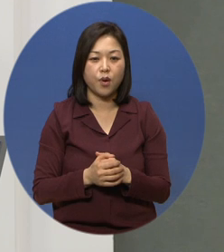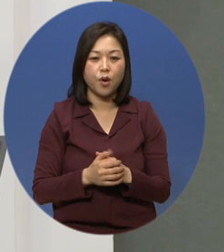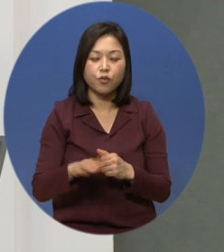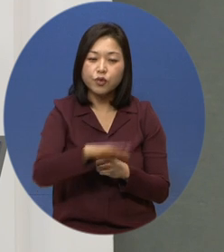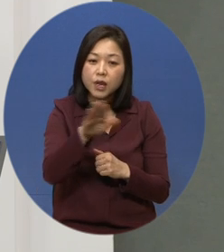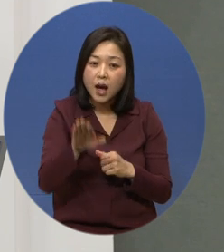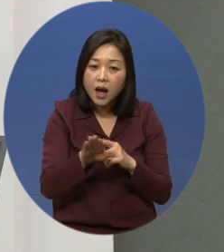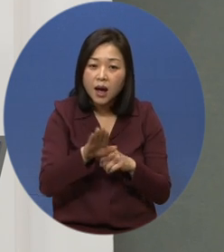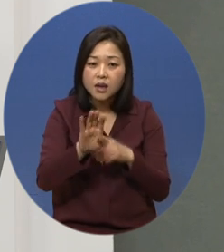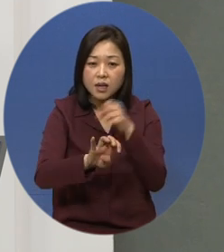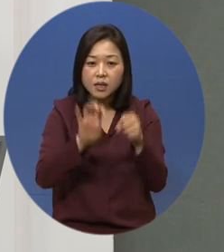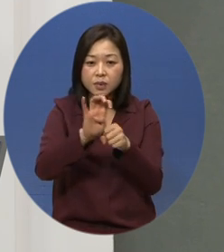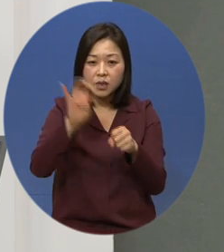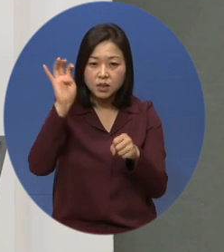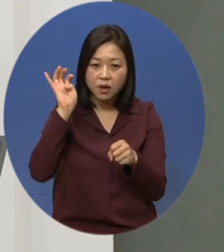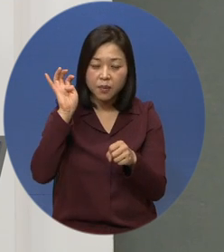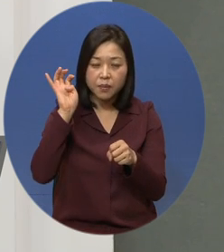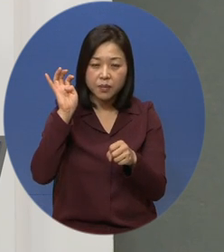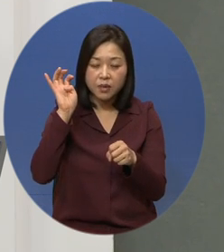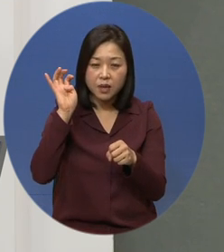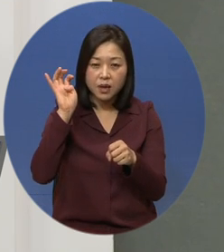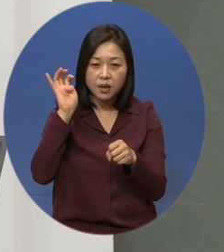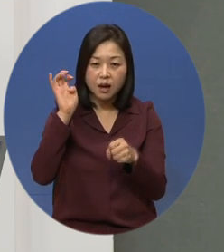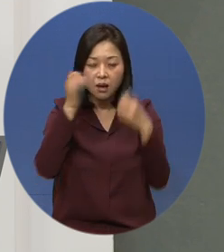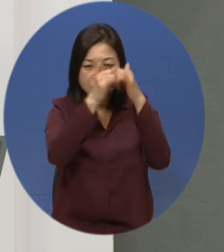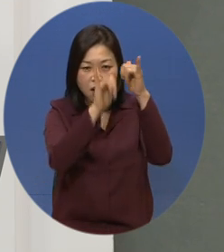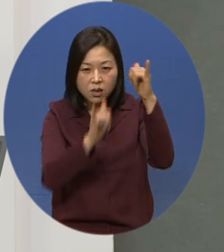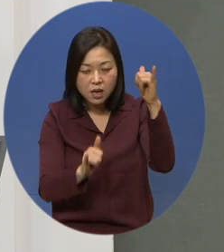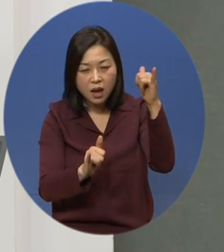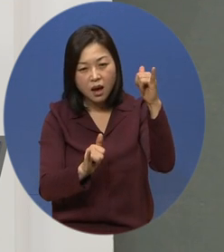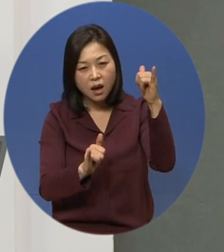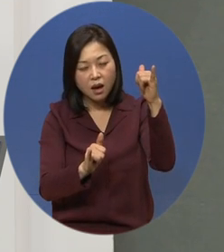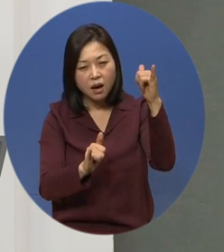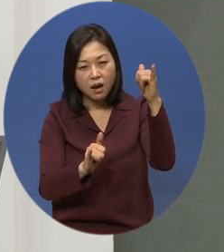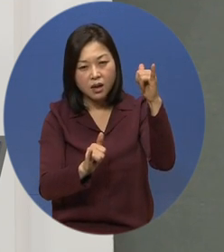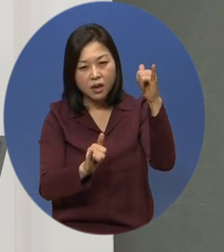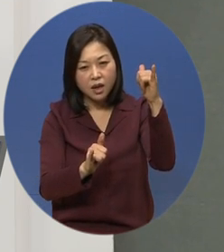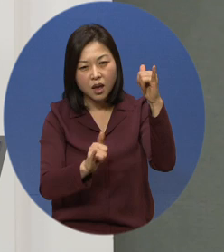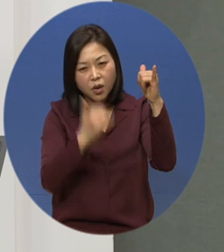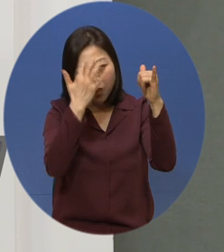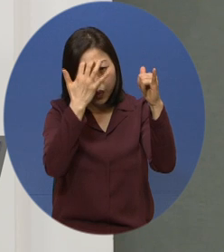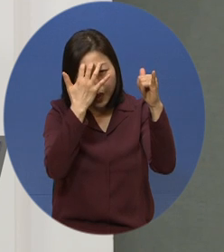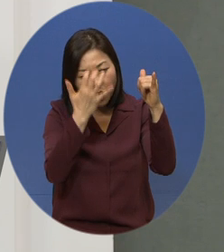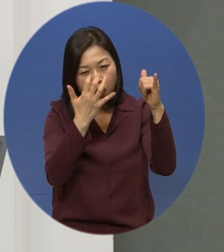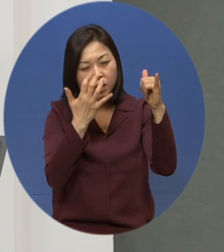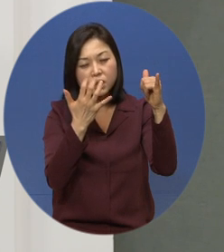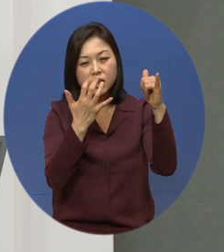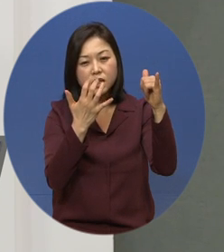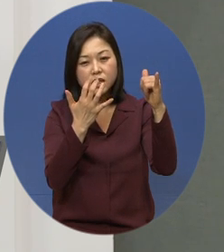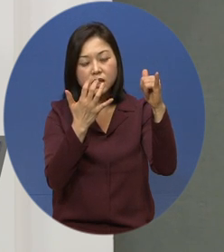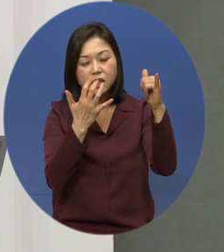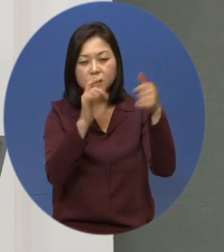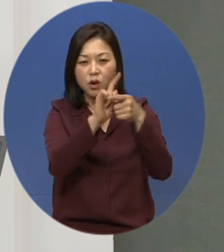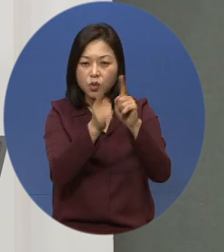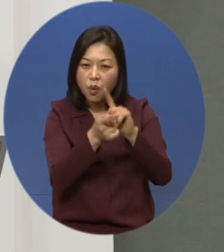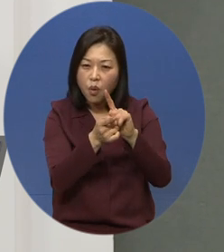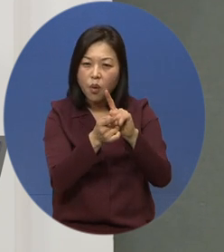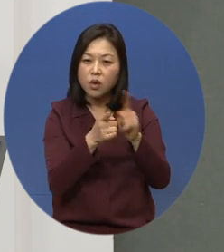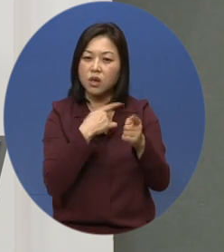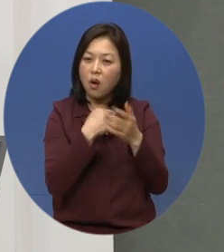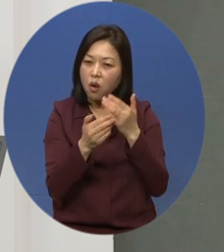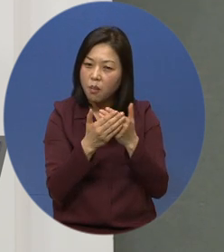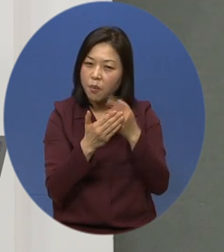에 40년 전에 이런 역사적인 하품을 서로 나누어야